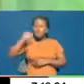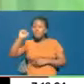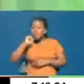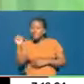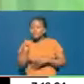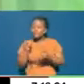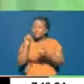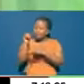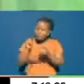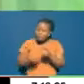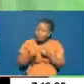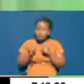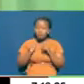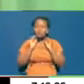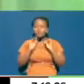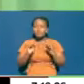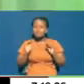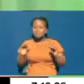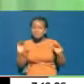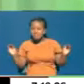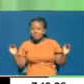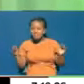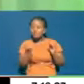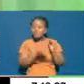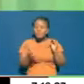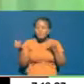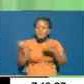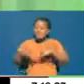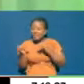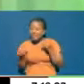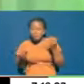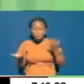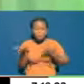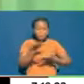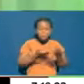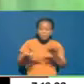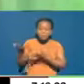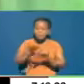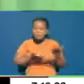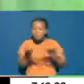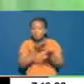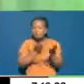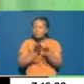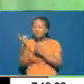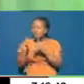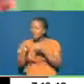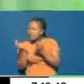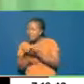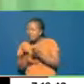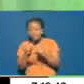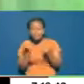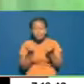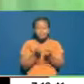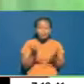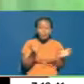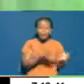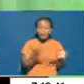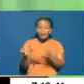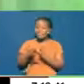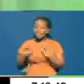division, we will not engage in ethnic parties, we will